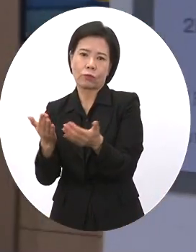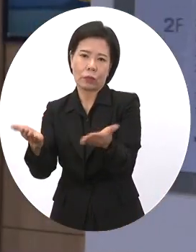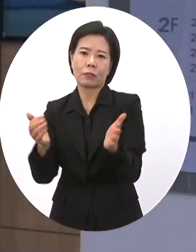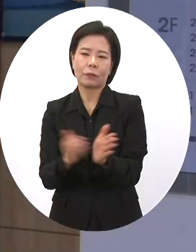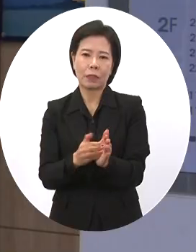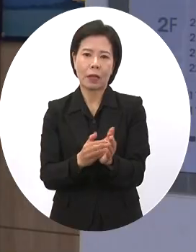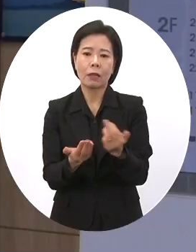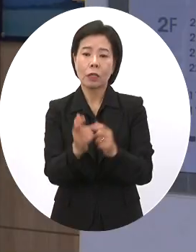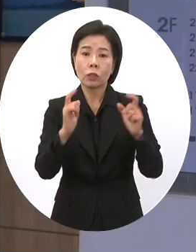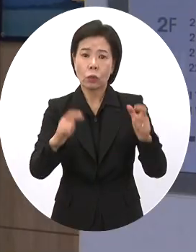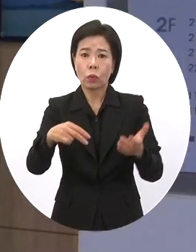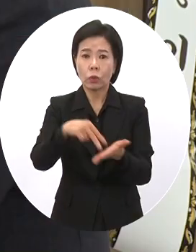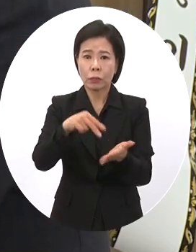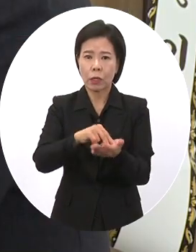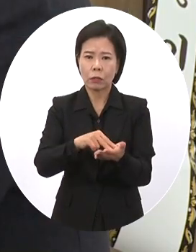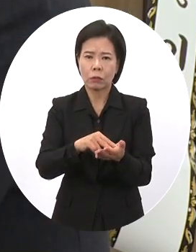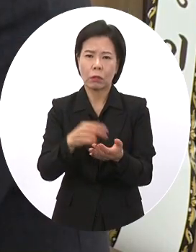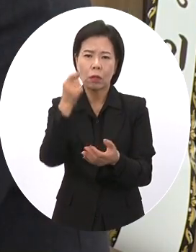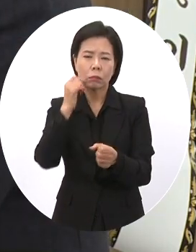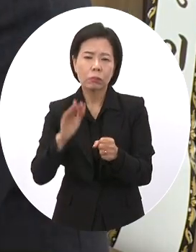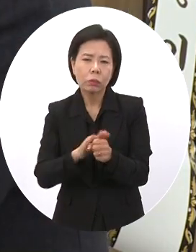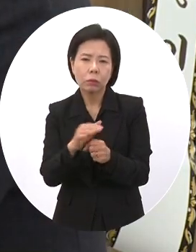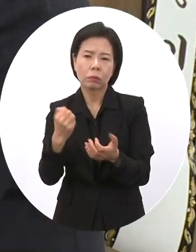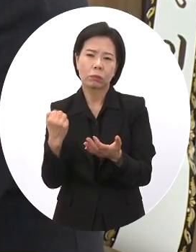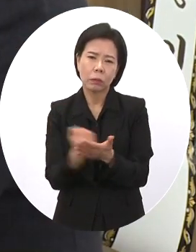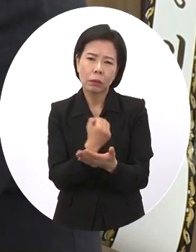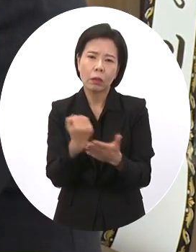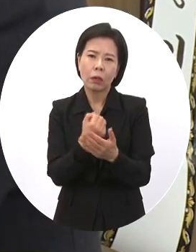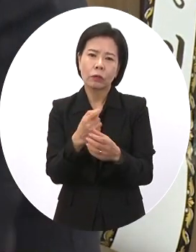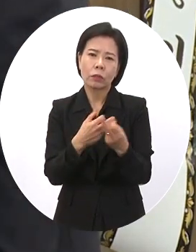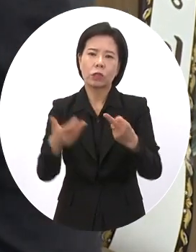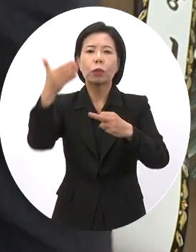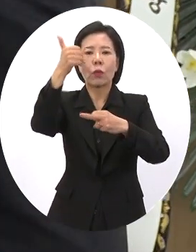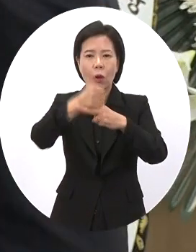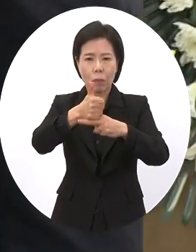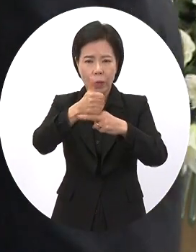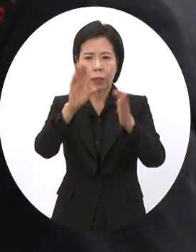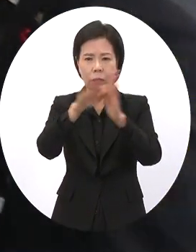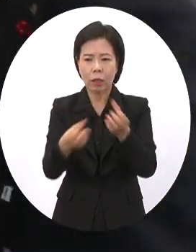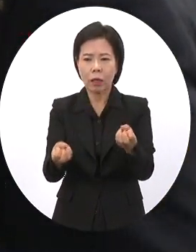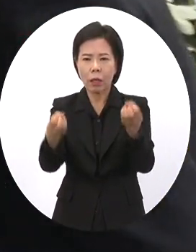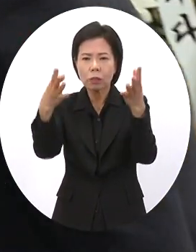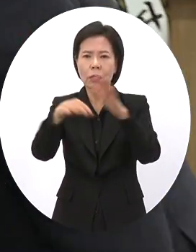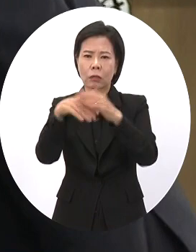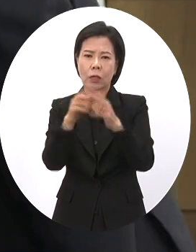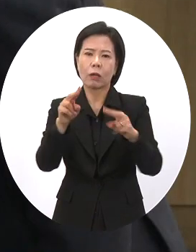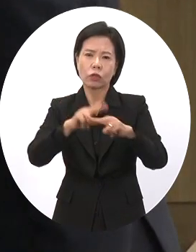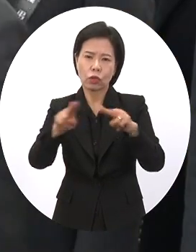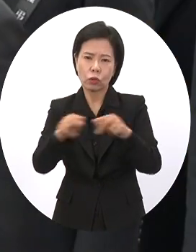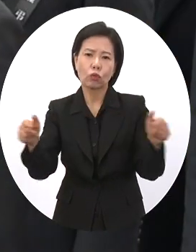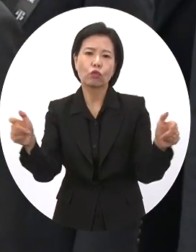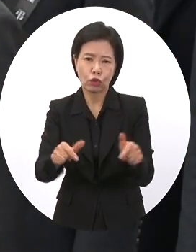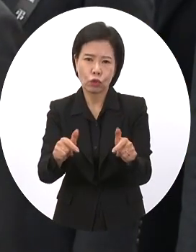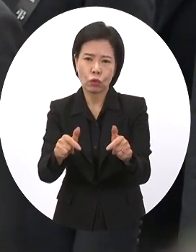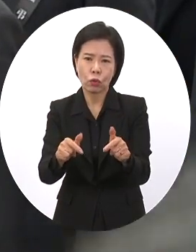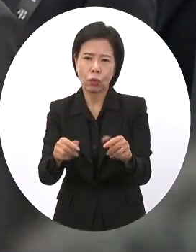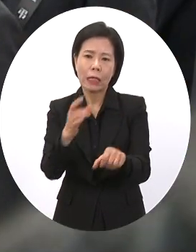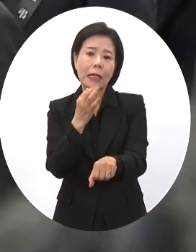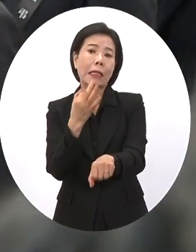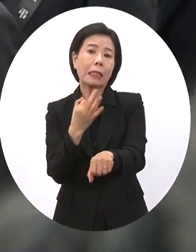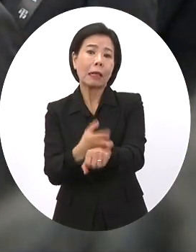지원했습니다. 제주도는 애도 분위기를 고려해 연말연시 행사를 축소 또는 취소하고 내부